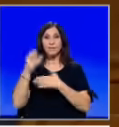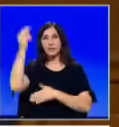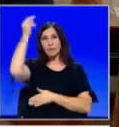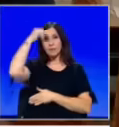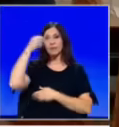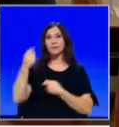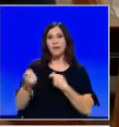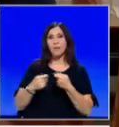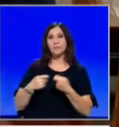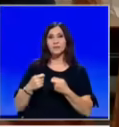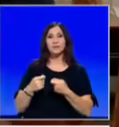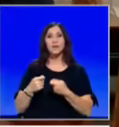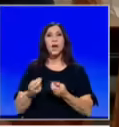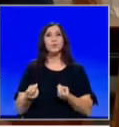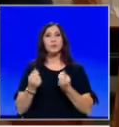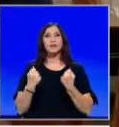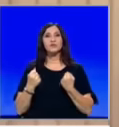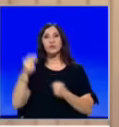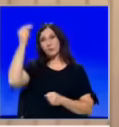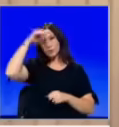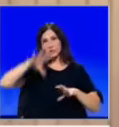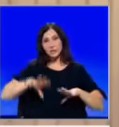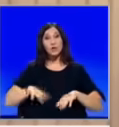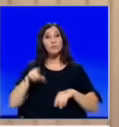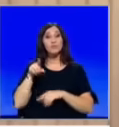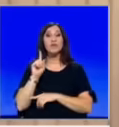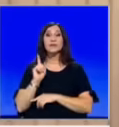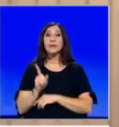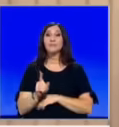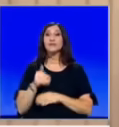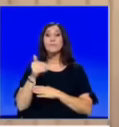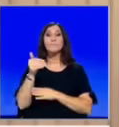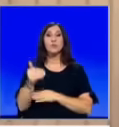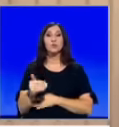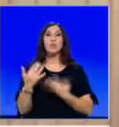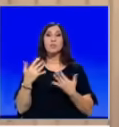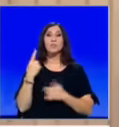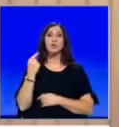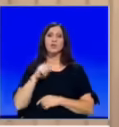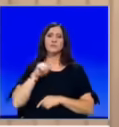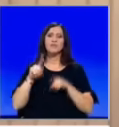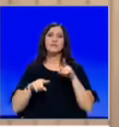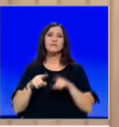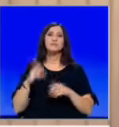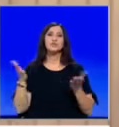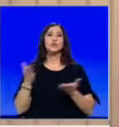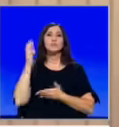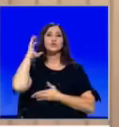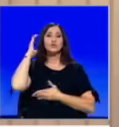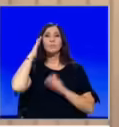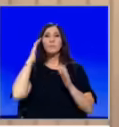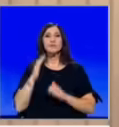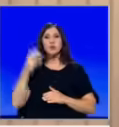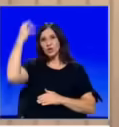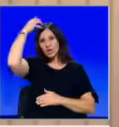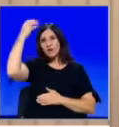българския бизнес. Подобряване живота на българските граждани, това трябва да е приоритета номер едно. Независимо, че сме служебно правителство, тя